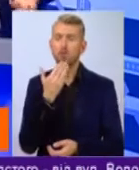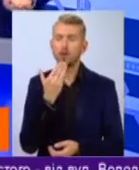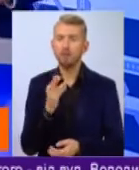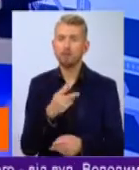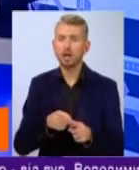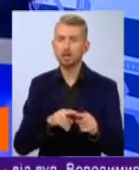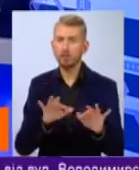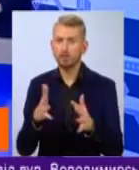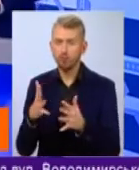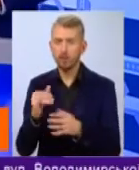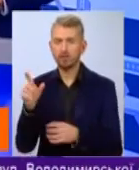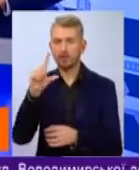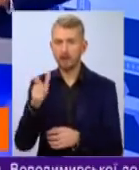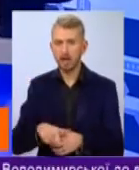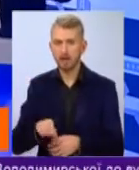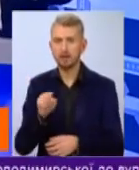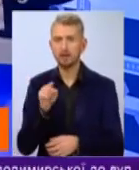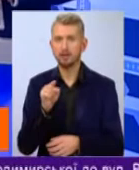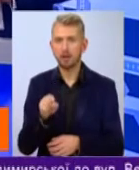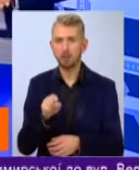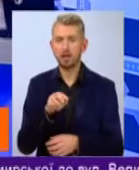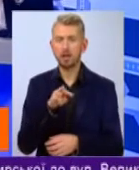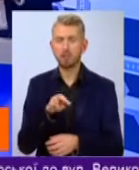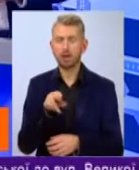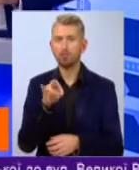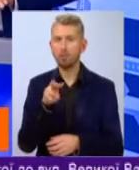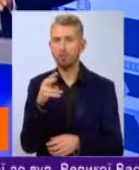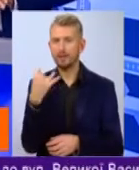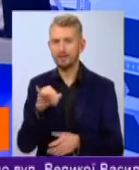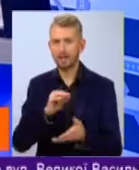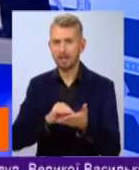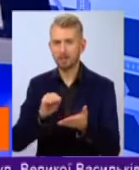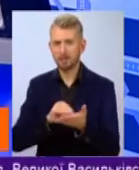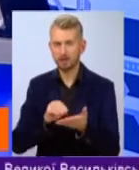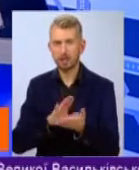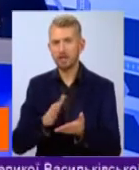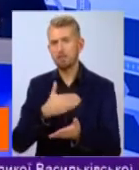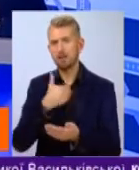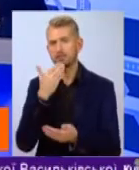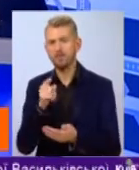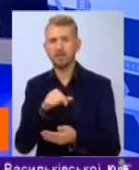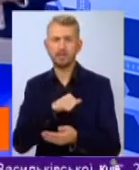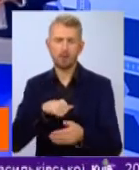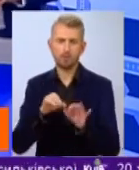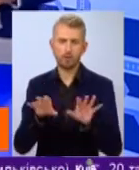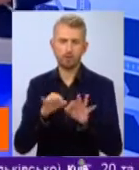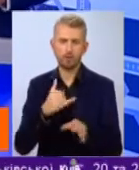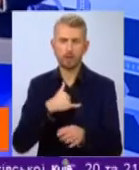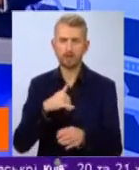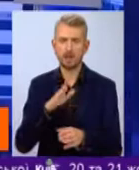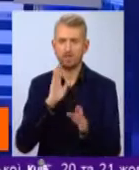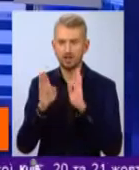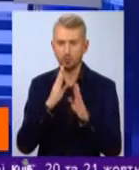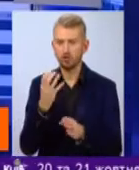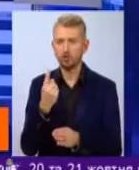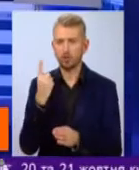це відбувається в Італії. Там Михайло Домінський написав, точніше, не ми поцікавилися, він сам прокоментував у нас на Фейсбуці, це ще